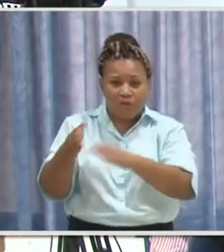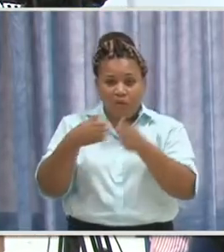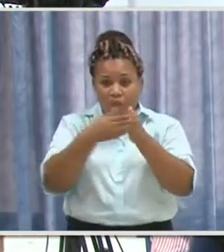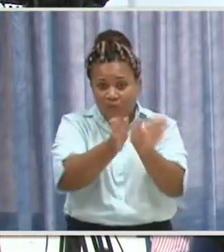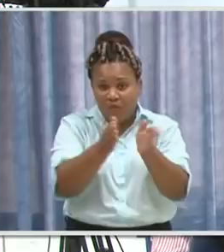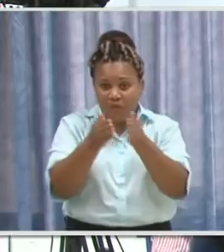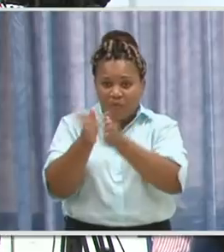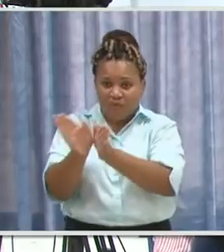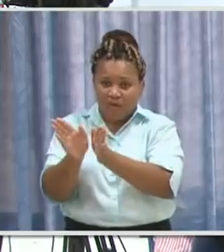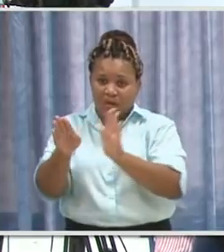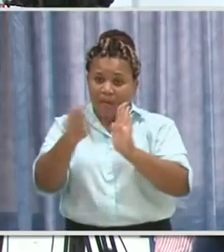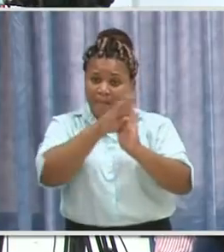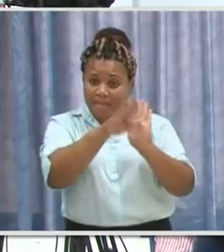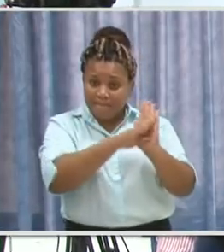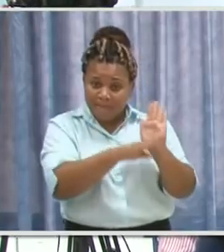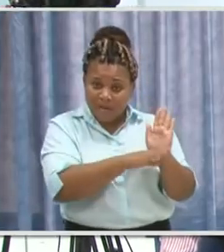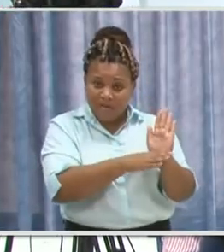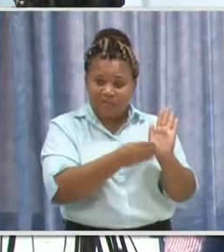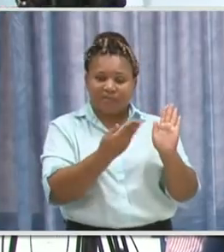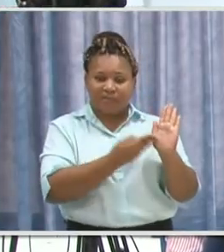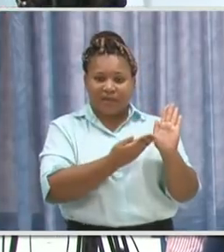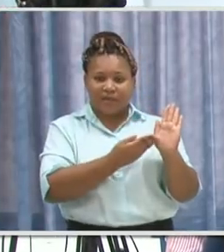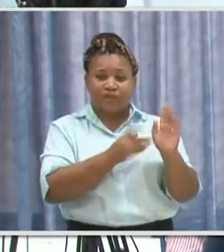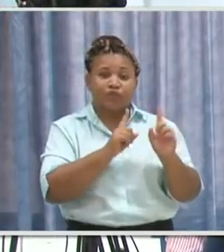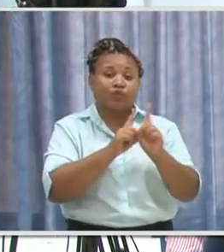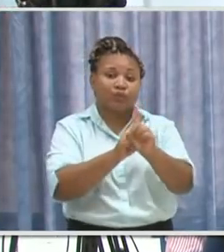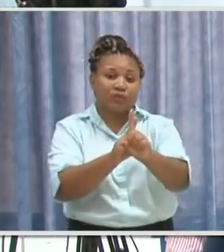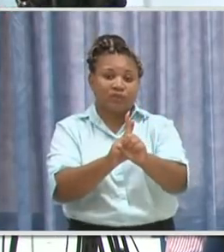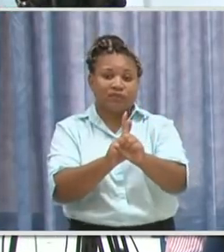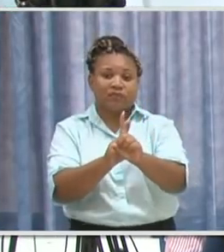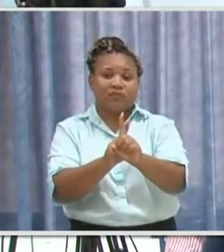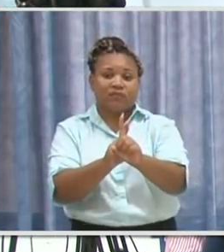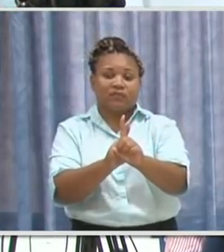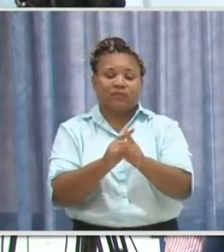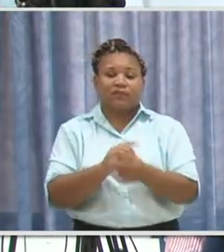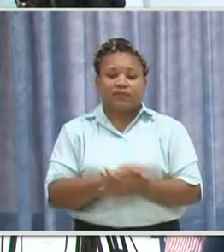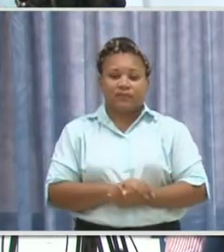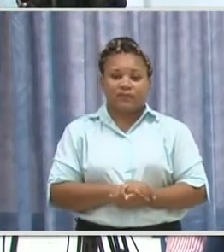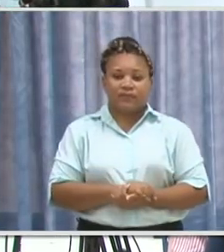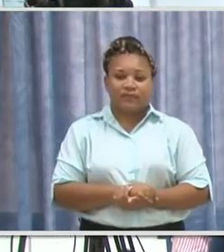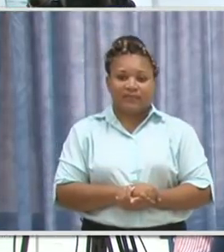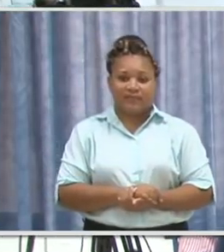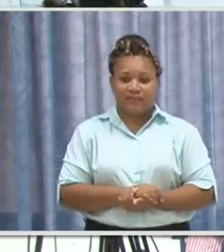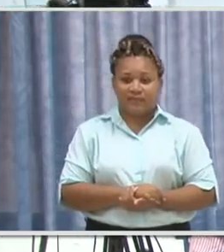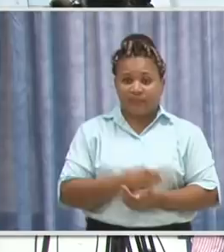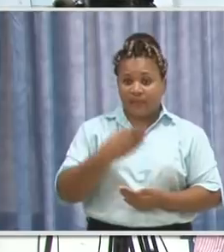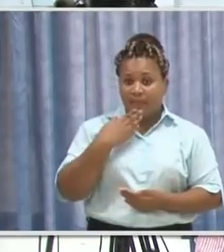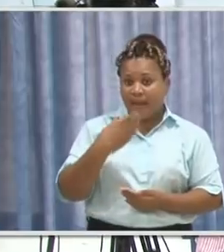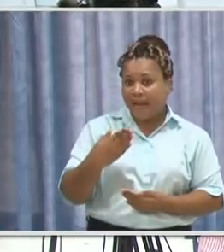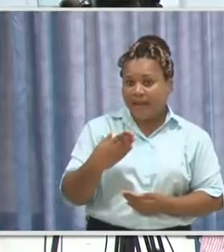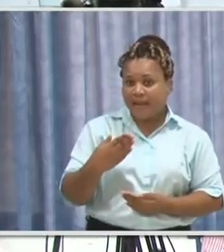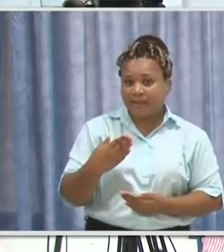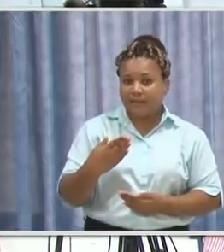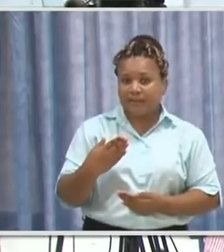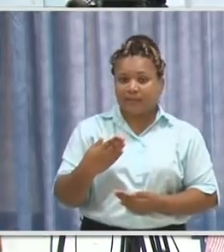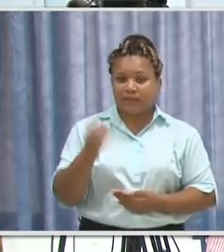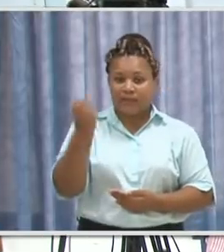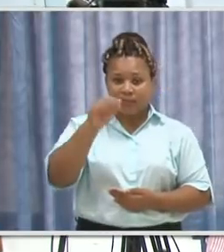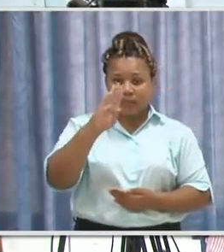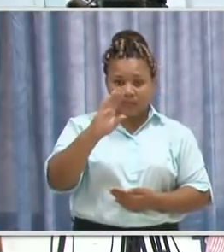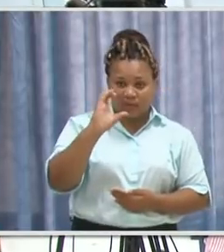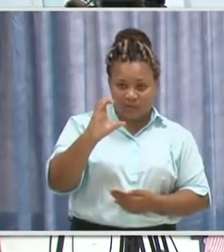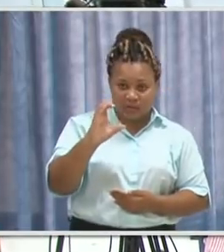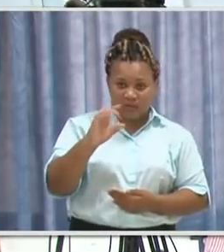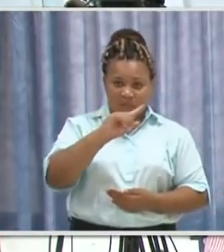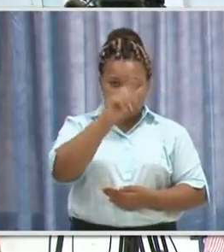Et moi, je profite de l'occasion aussi pour remercier les médias. Nous pouvons continuer à faire nos bonnes press briefings. On connaît ce que vous